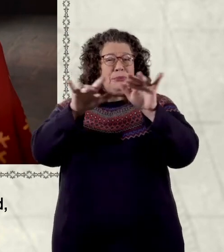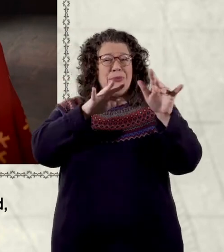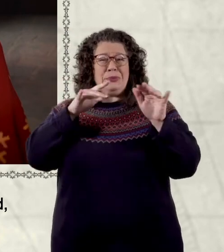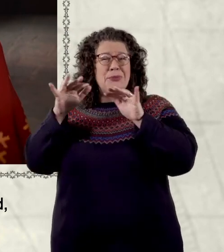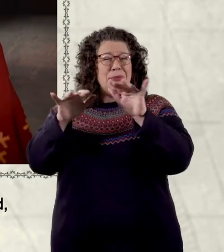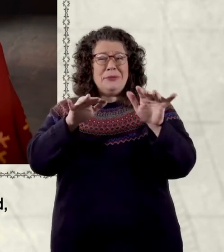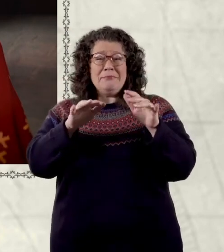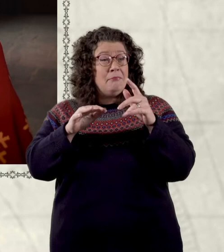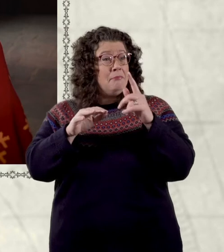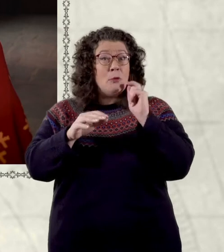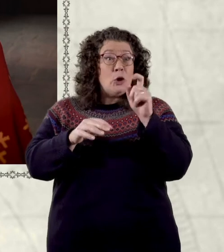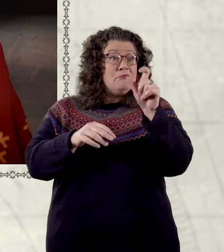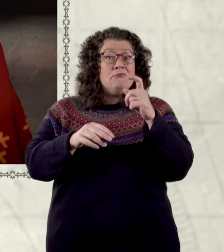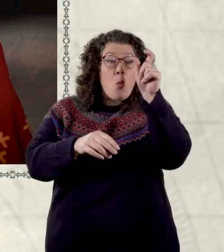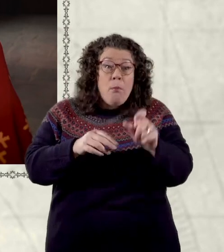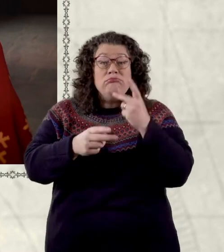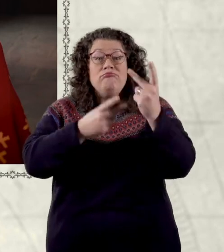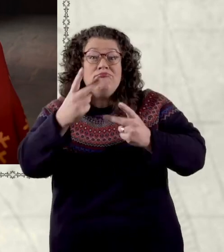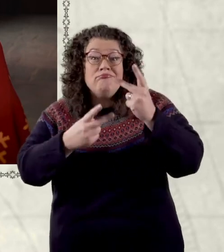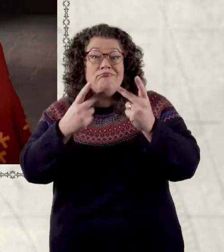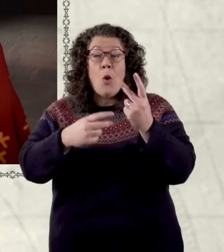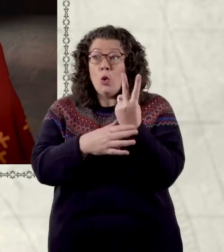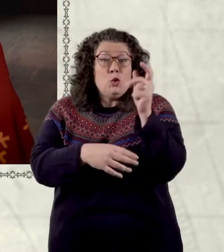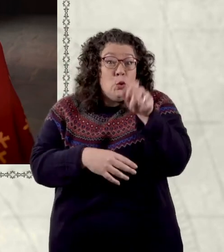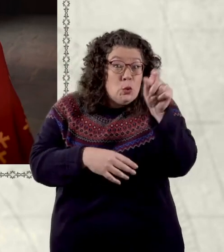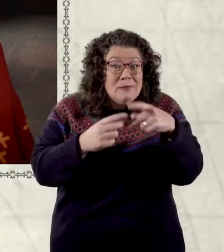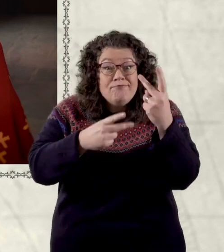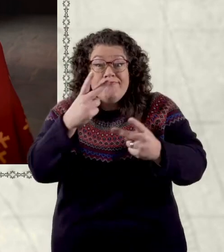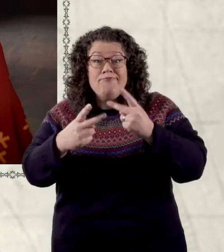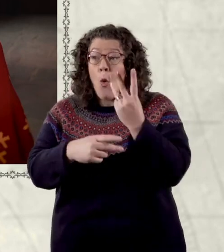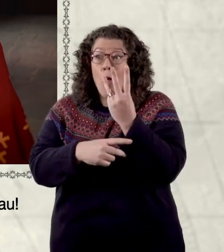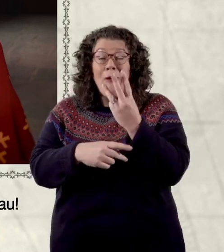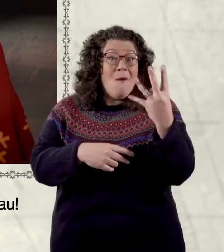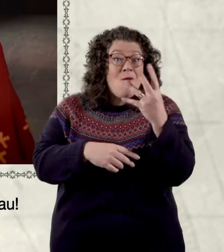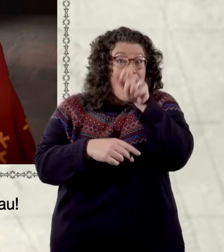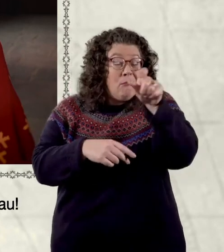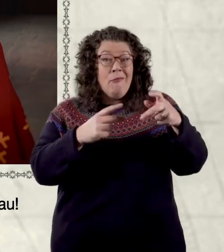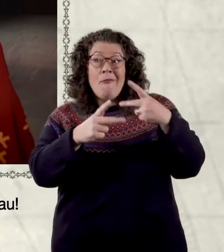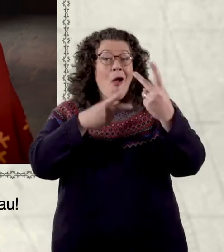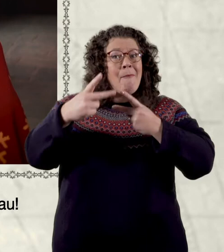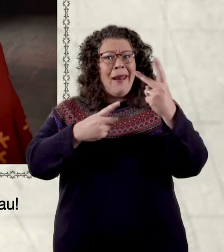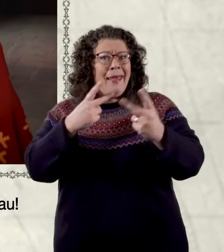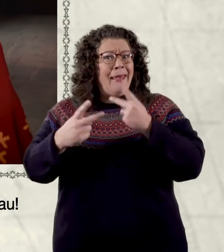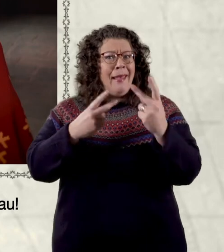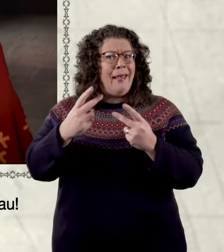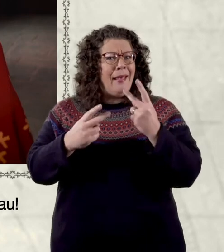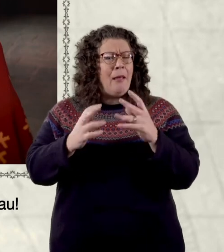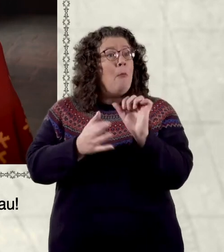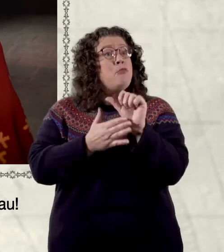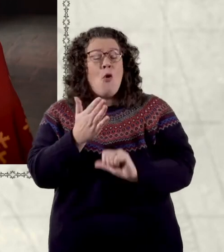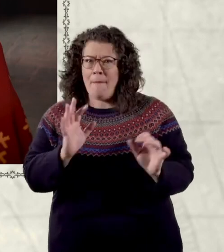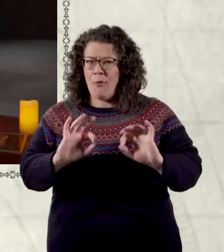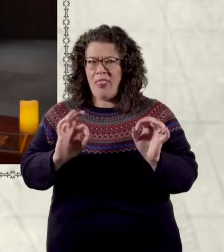llawn harmoni. A dyd dim unrhyw fath o drefn i'r gwasanaeth o gwbl. Bydde'r gwasanaeth yn gallu para oriau.